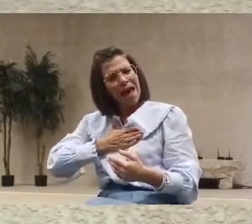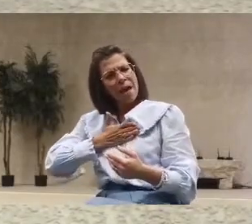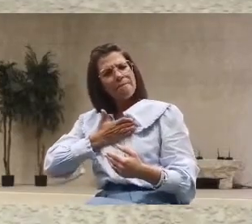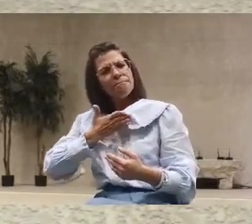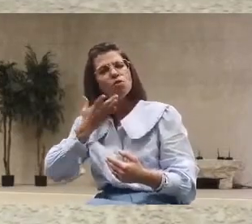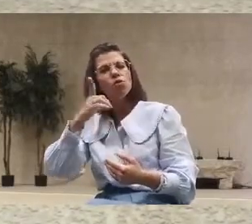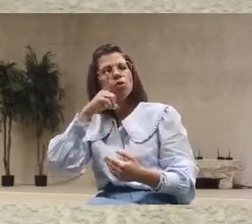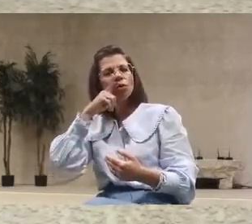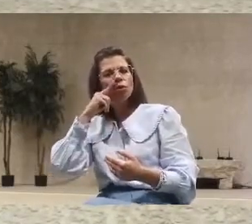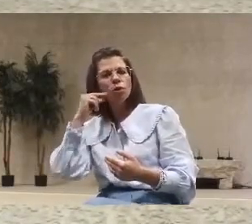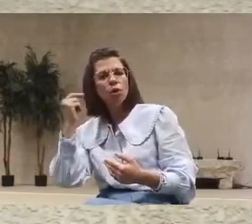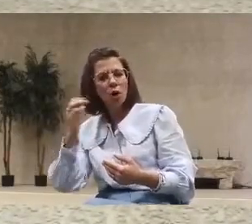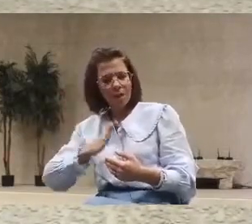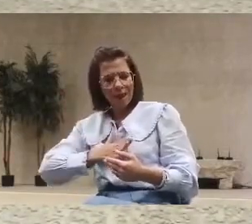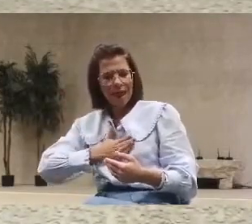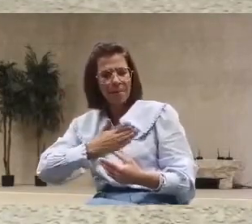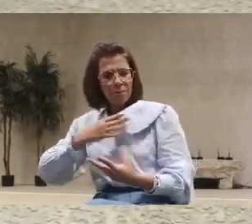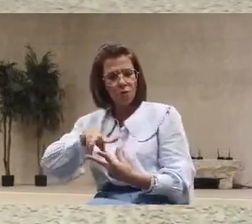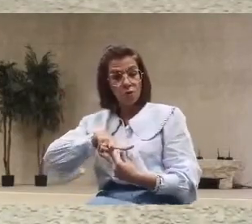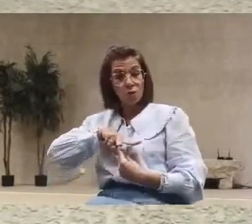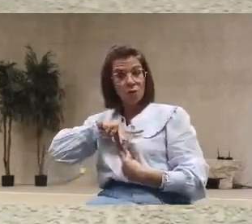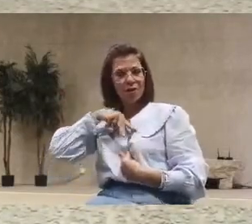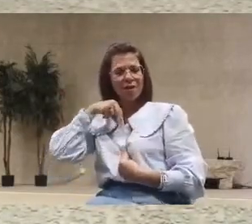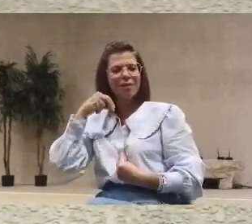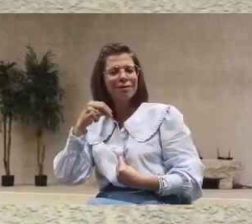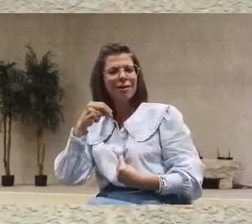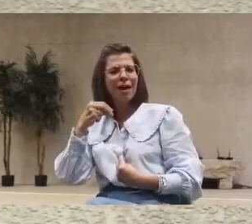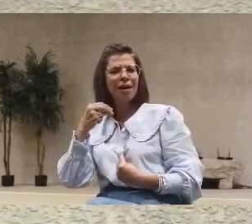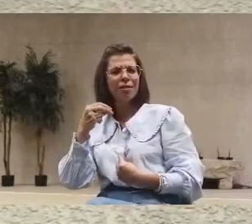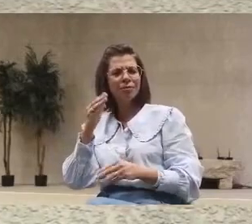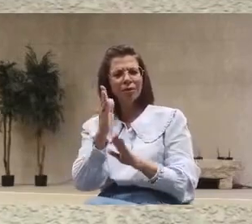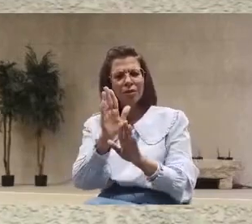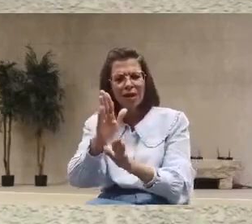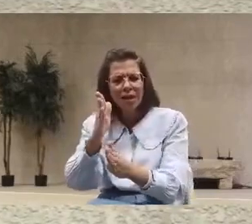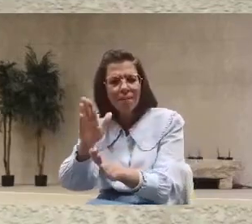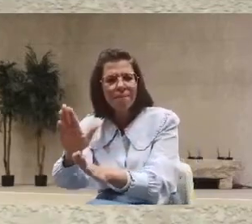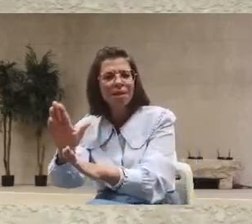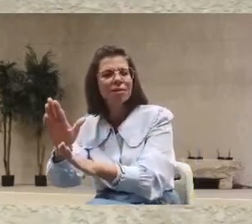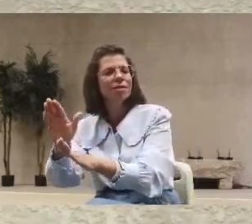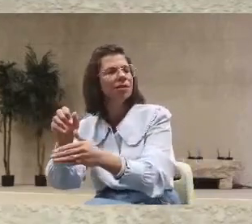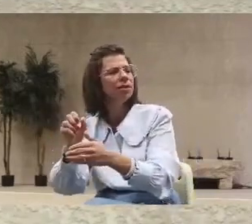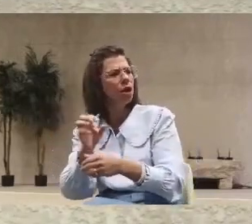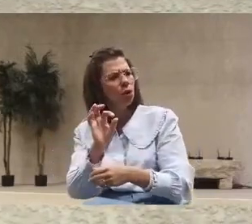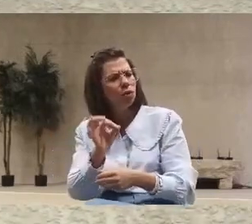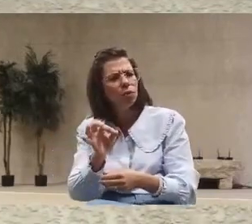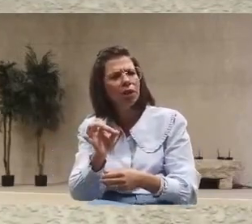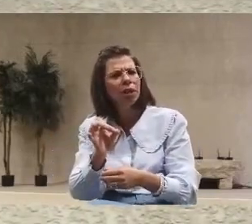le défi je dis bien c'est de l'expérimenter non pas seulement